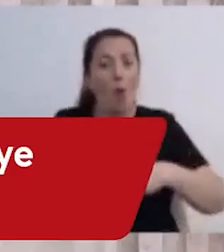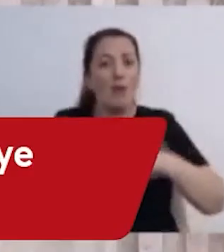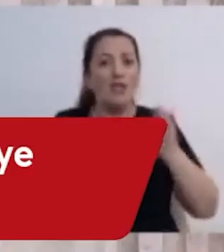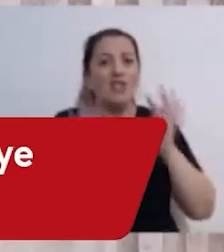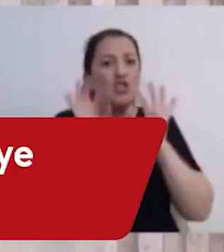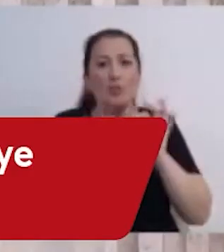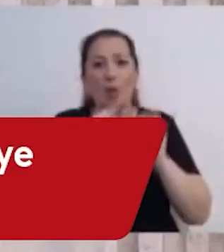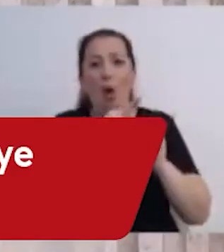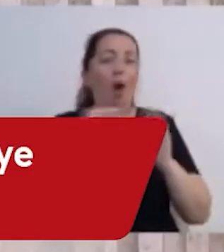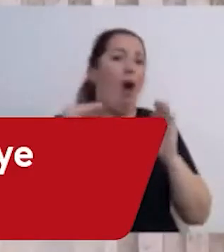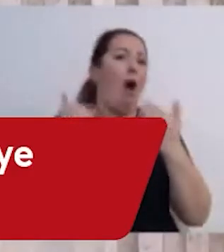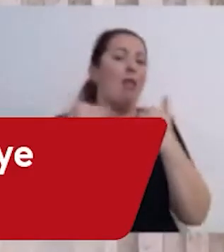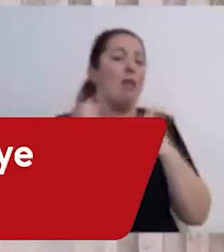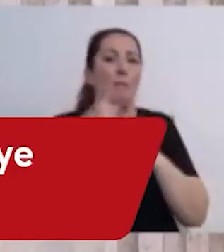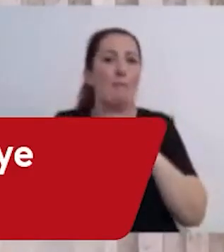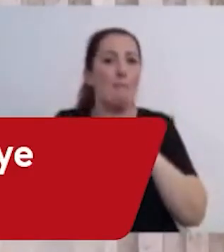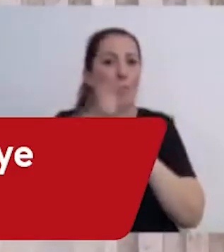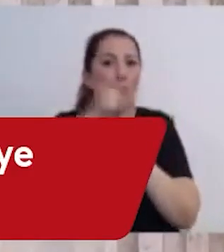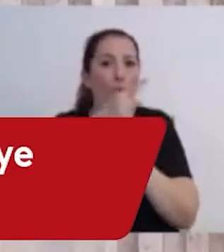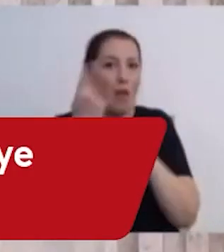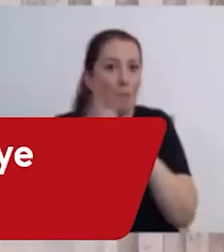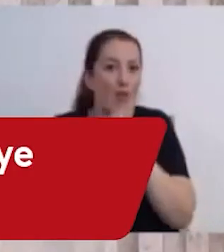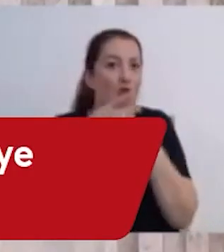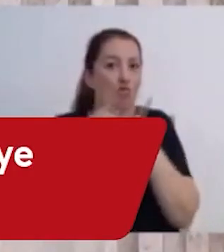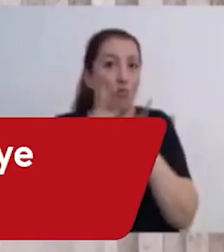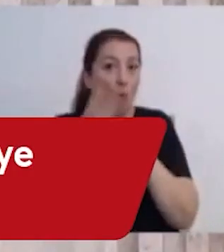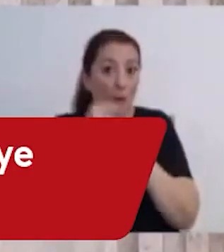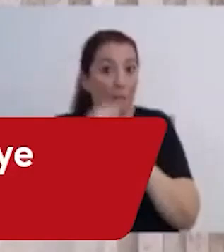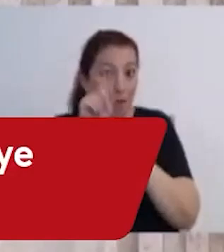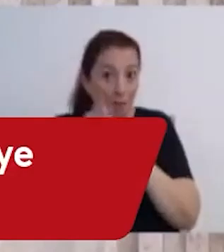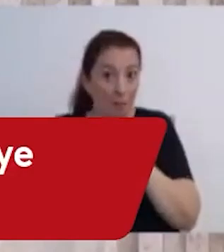Adalet Bakanı. Böyle bir açıklama olabilir mi?